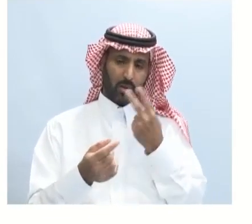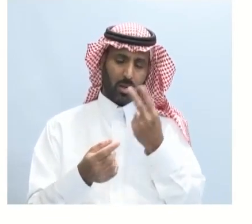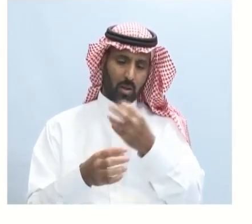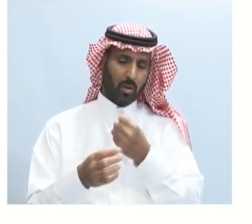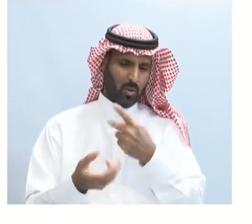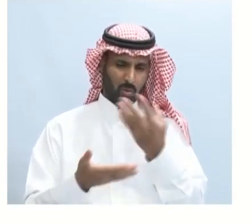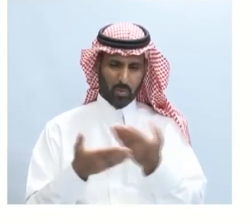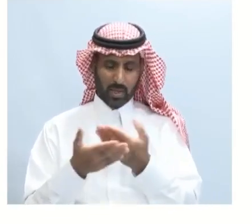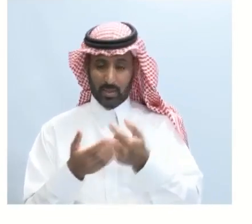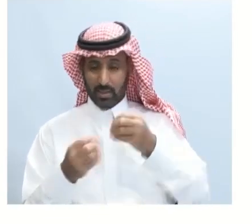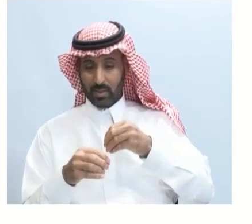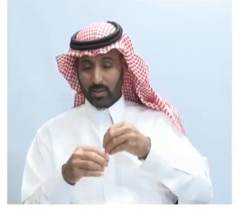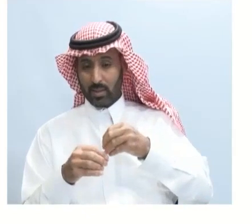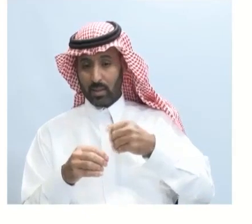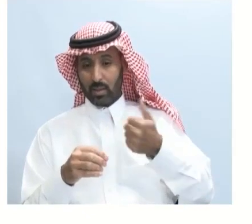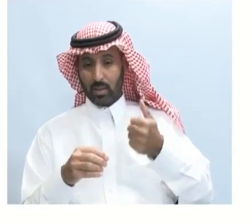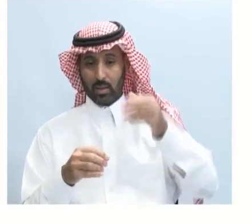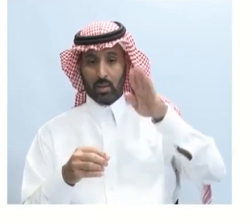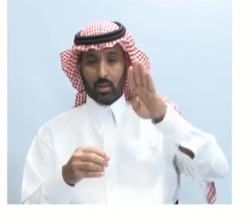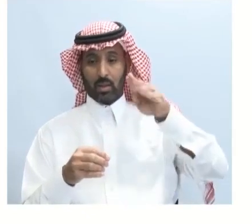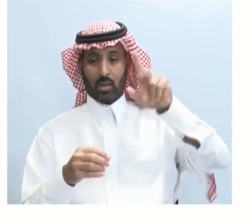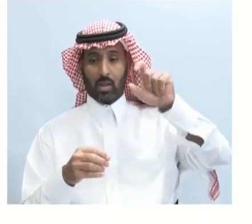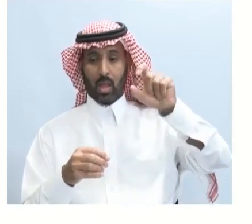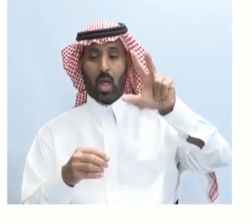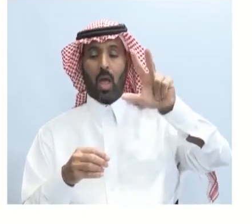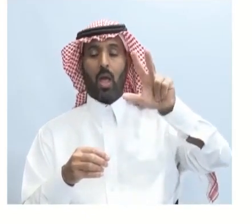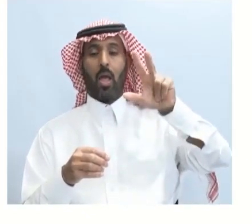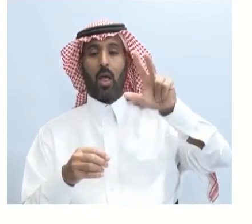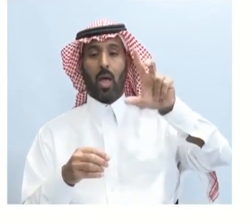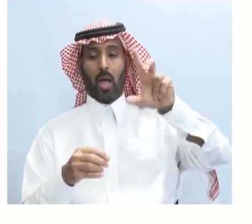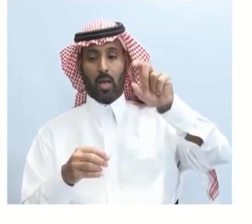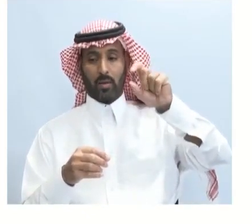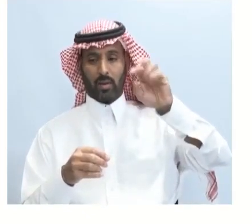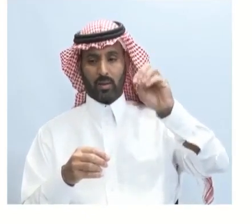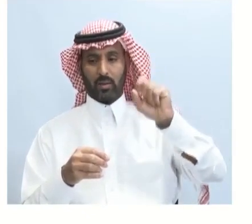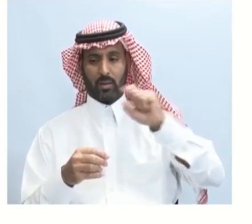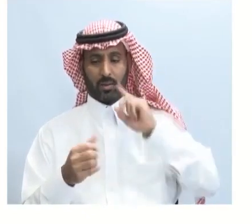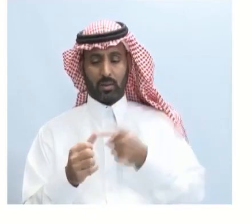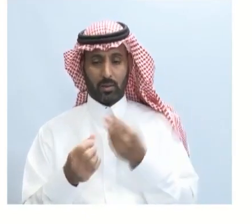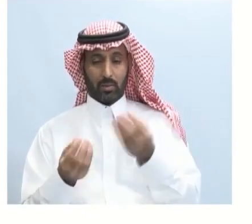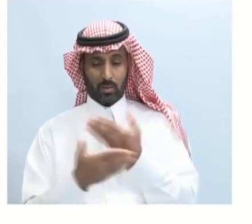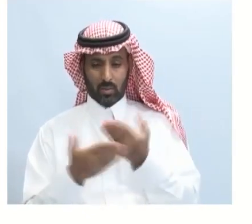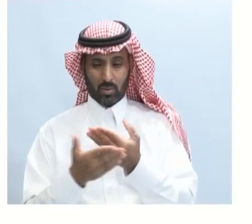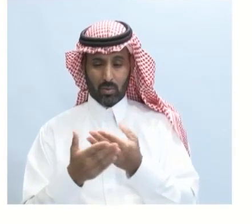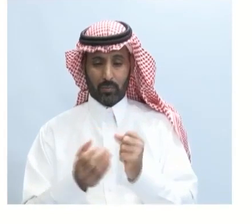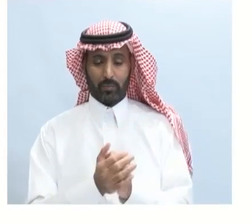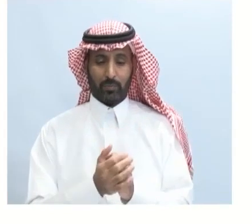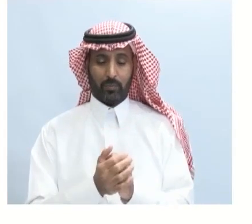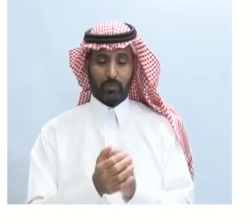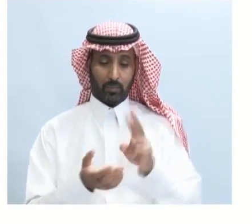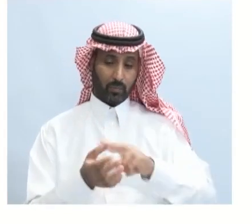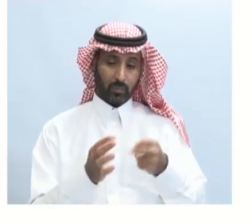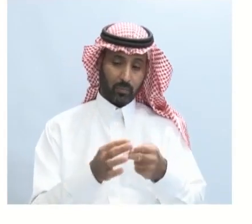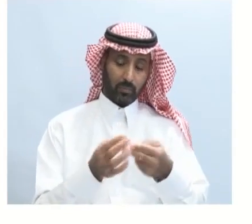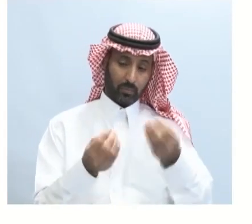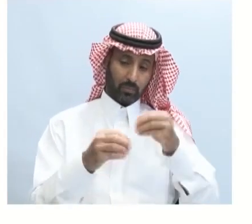الالدهيد ماذا حدث عند استمرار اكسده الالدهيد هذا هو الالدهيد الفورمالدهايد ميثانال حدثنا عمليه اكسده فتحول